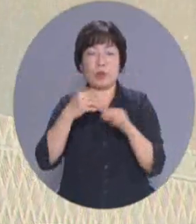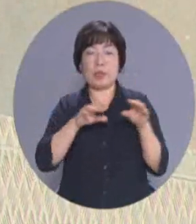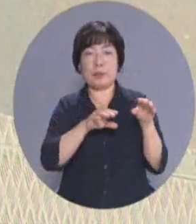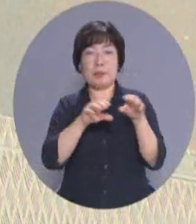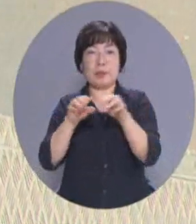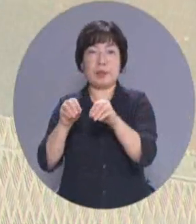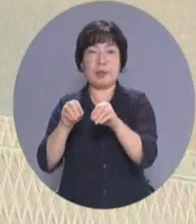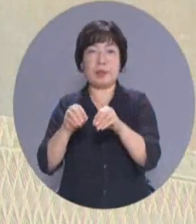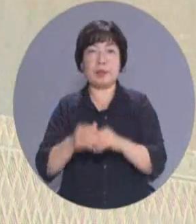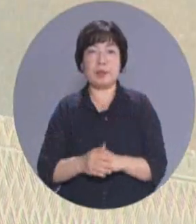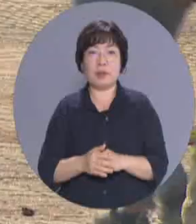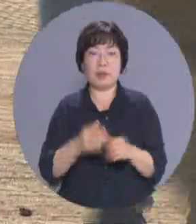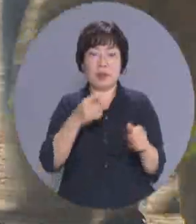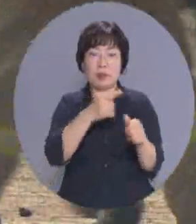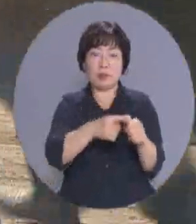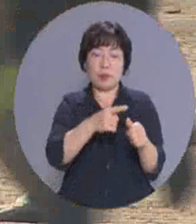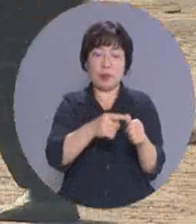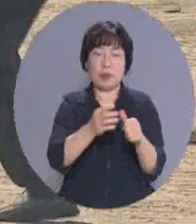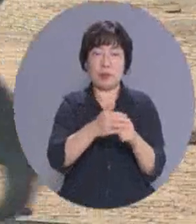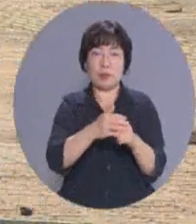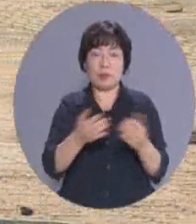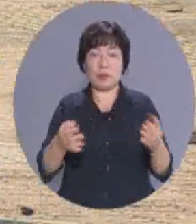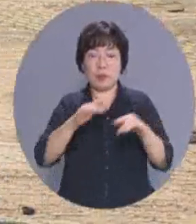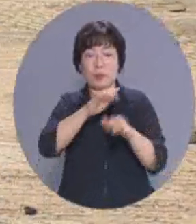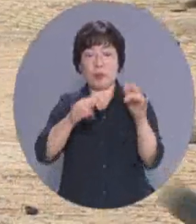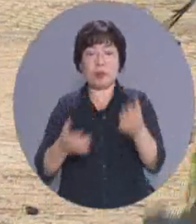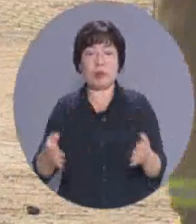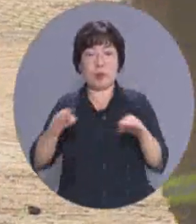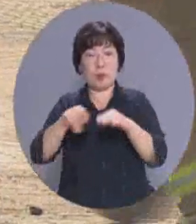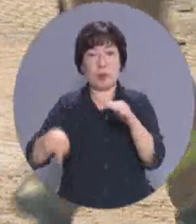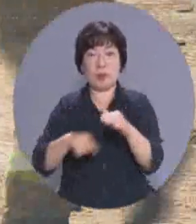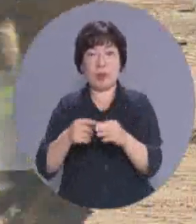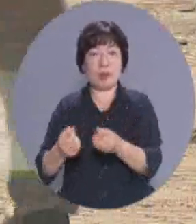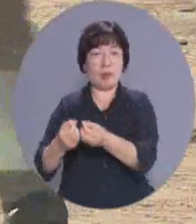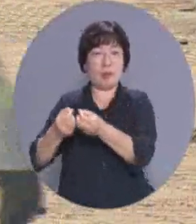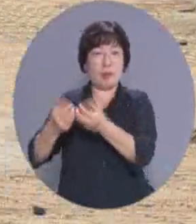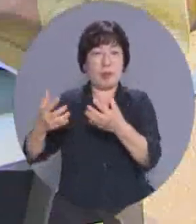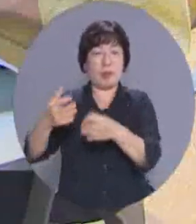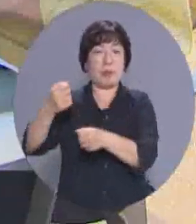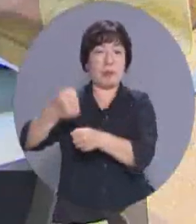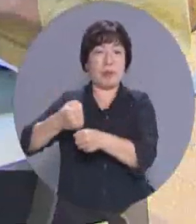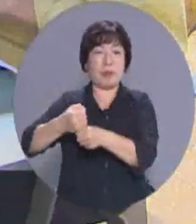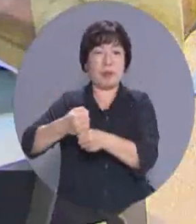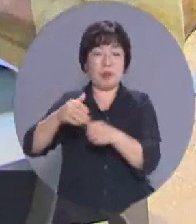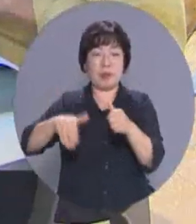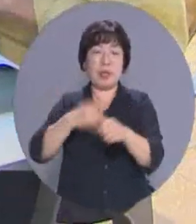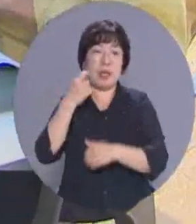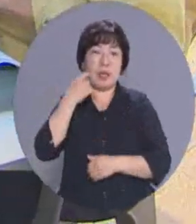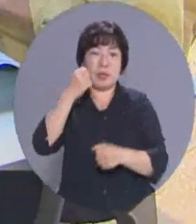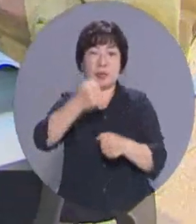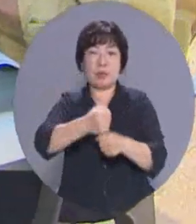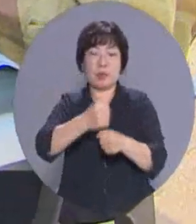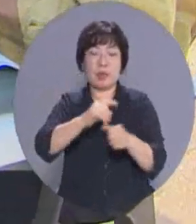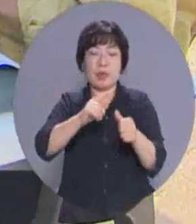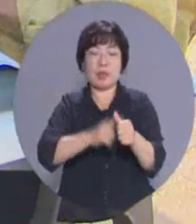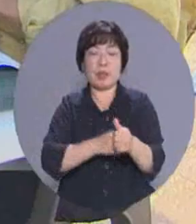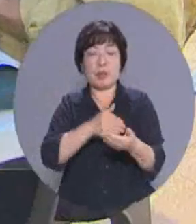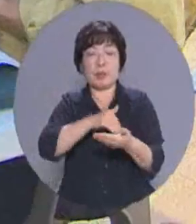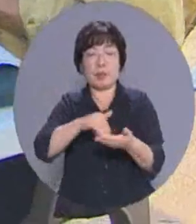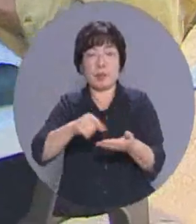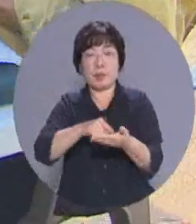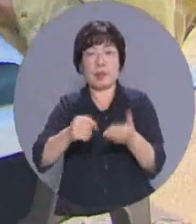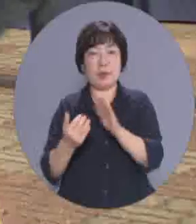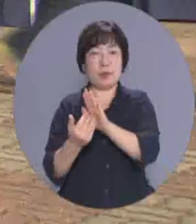나섭니다. 흉기 난동범이 다중밀집 시설 내부에 폭탄을 설치한 상황을 가정해서 실시한 재난 대응